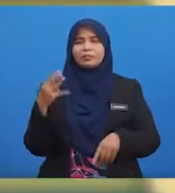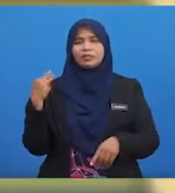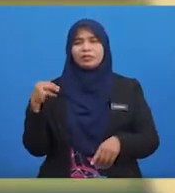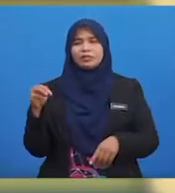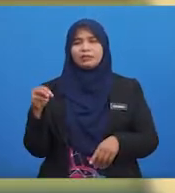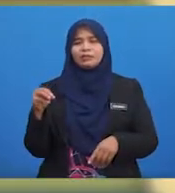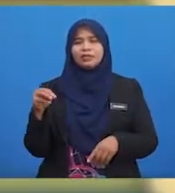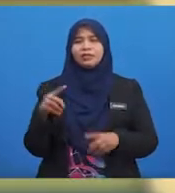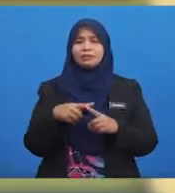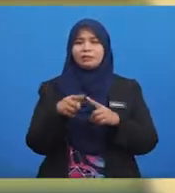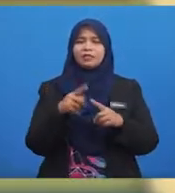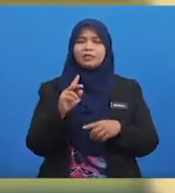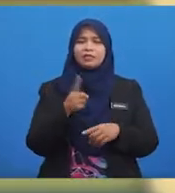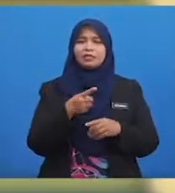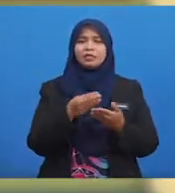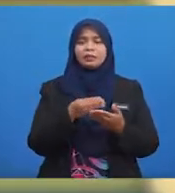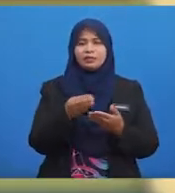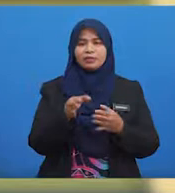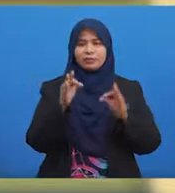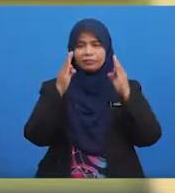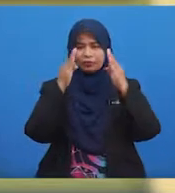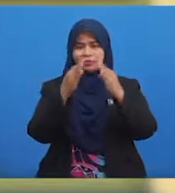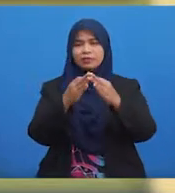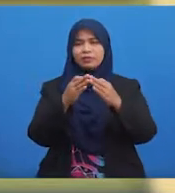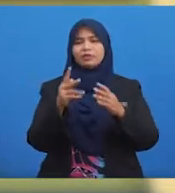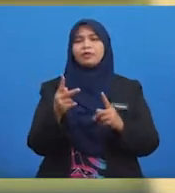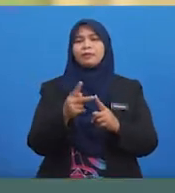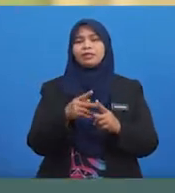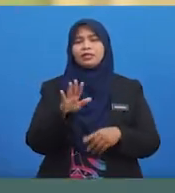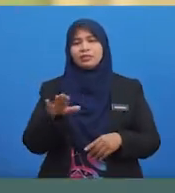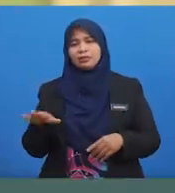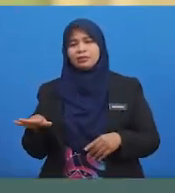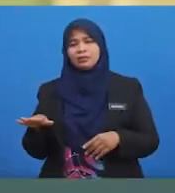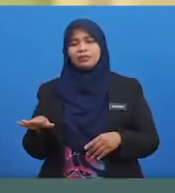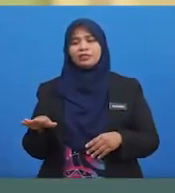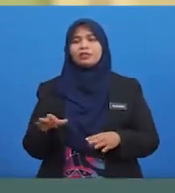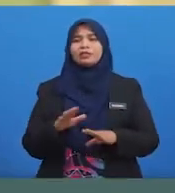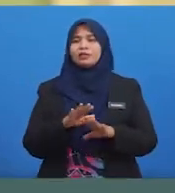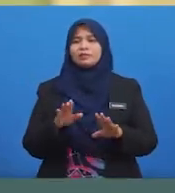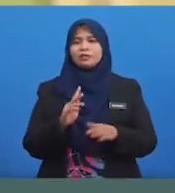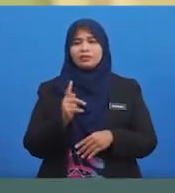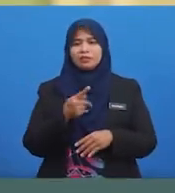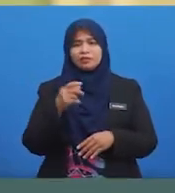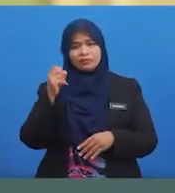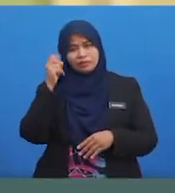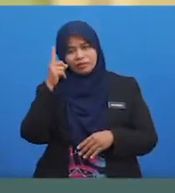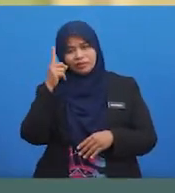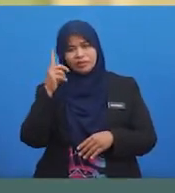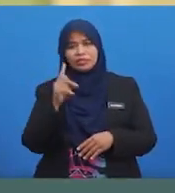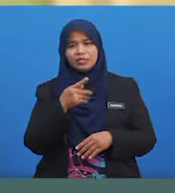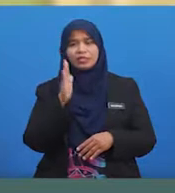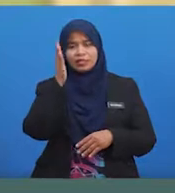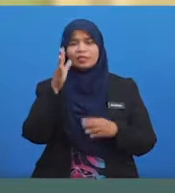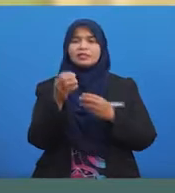apabila Kise memberikan perhatian kepada adik beradik tanpa jika sedang kita akan